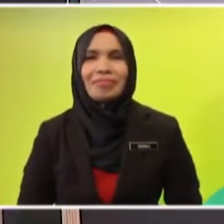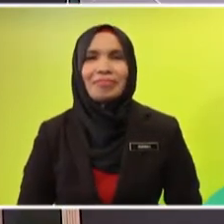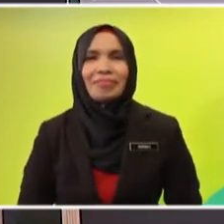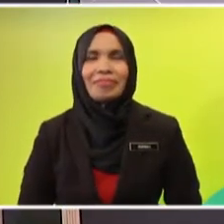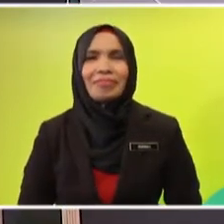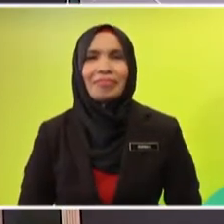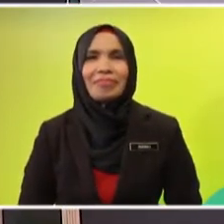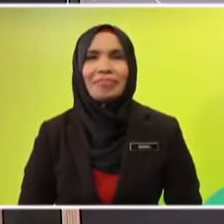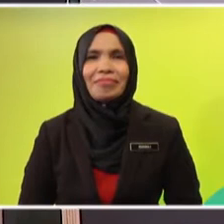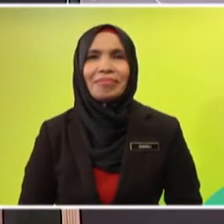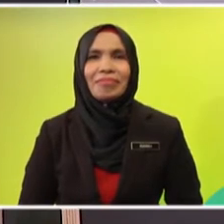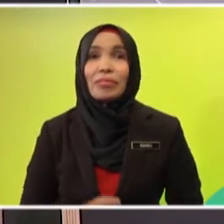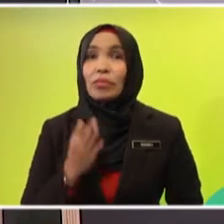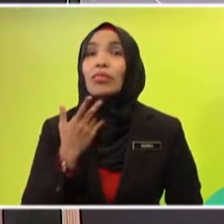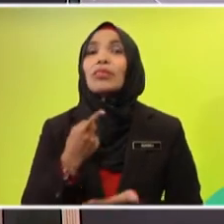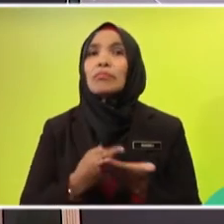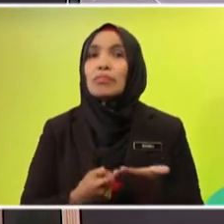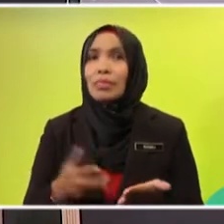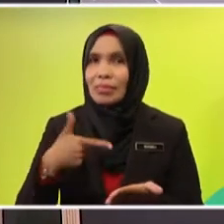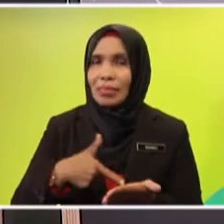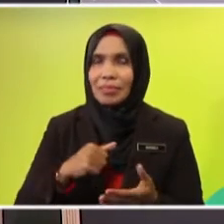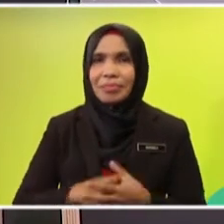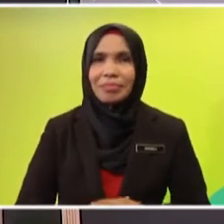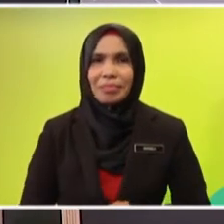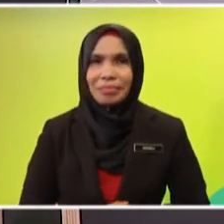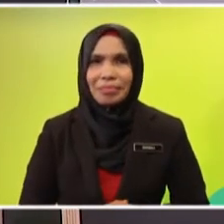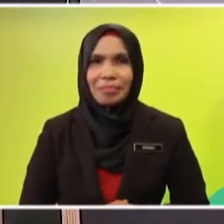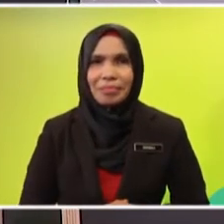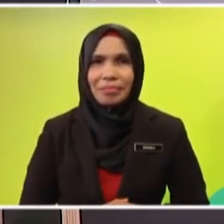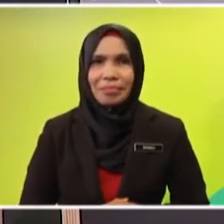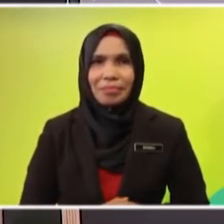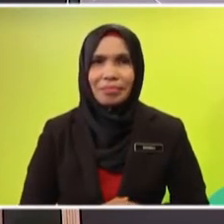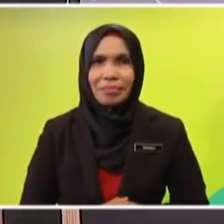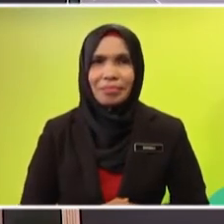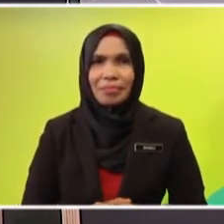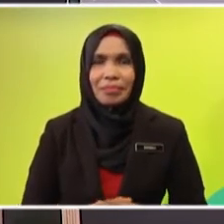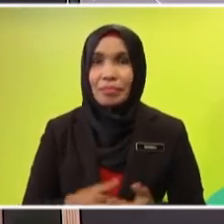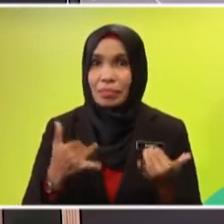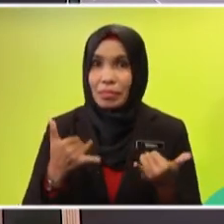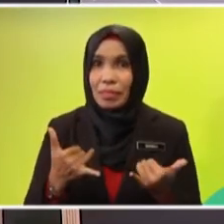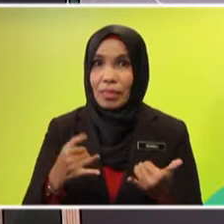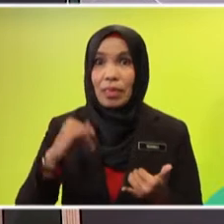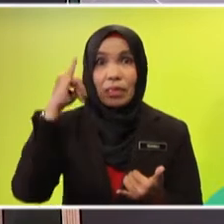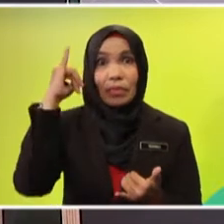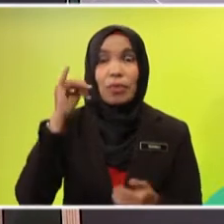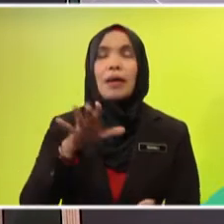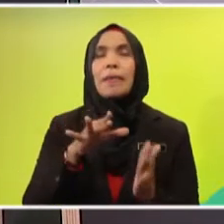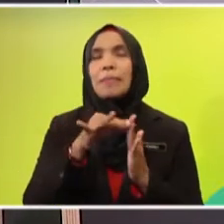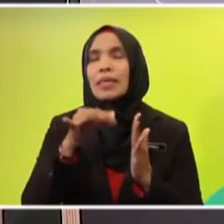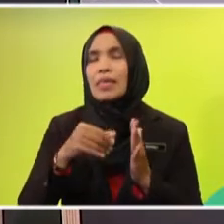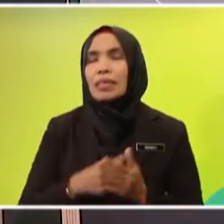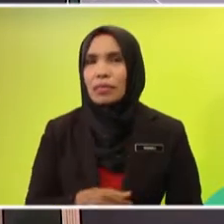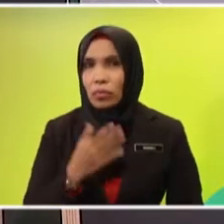warna apalagi kegunaan kek turno kita pilih warna apa ya Ivana pilih Kak nih oke sekarang Ivana pilih warna